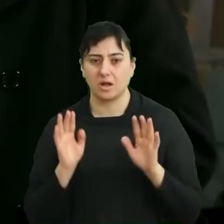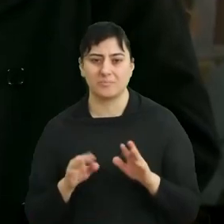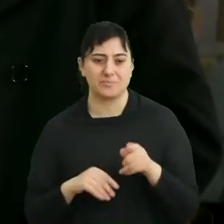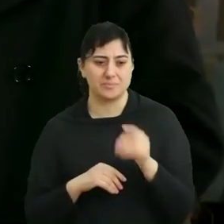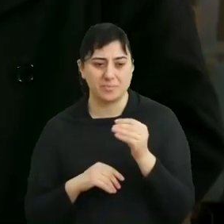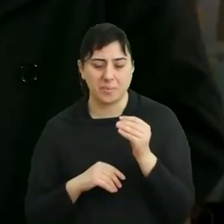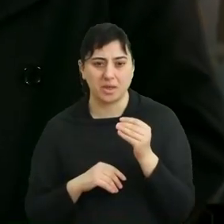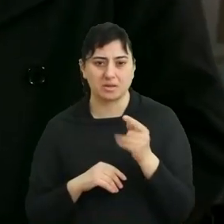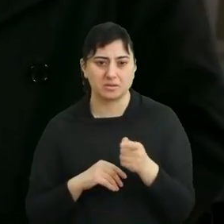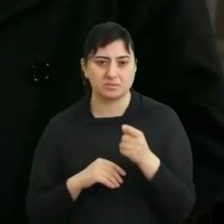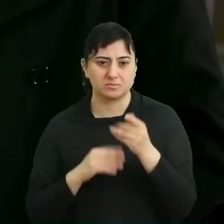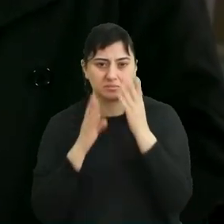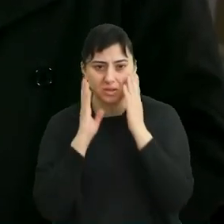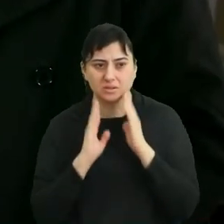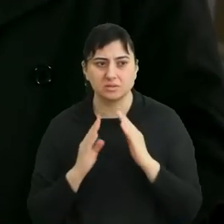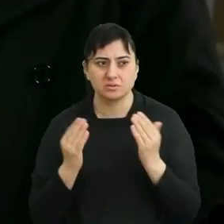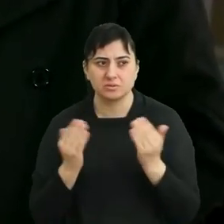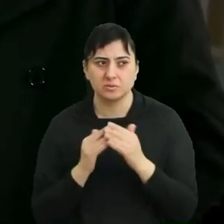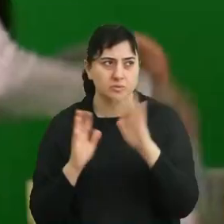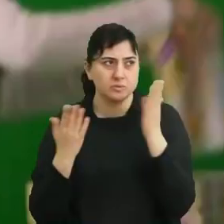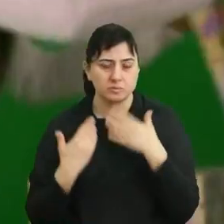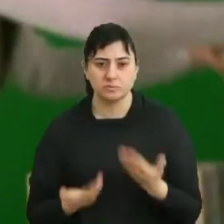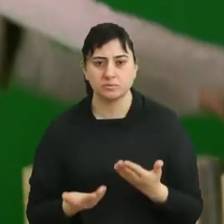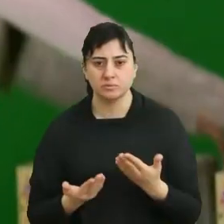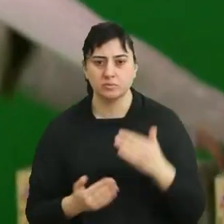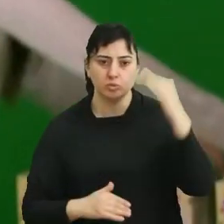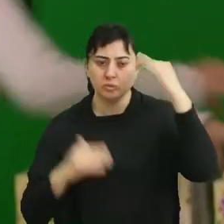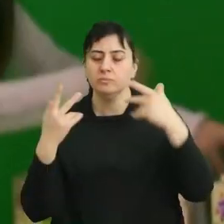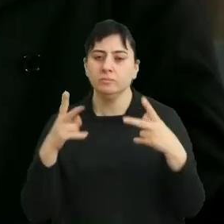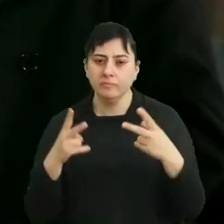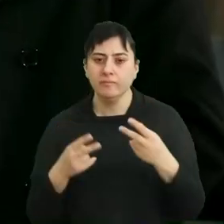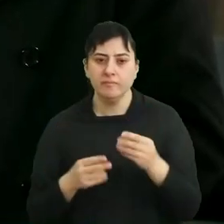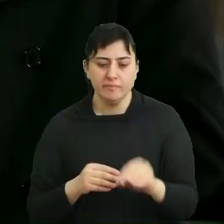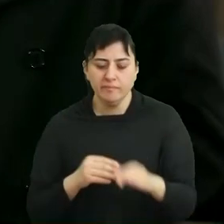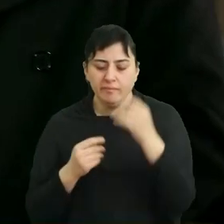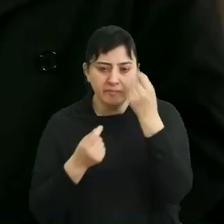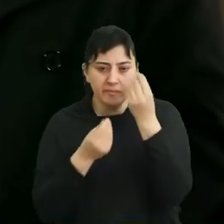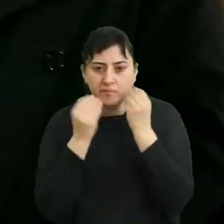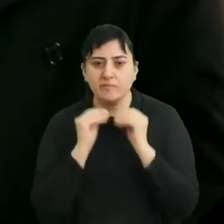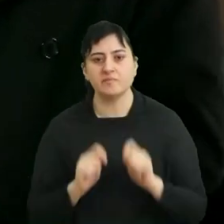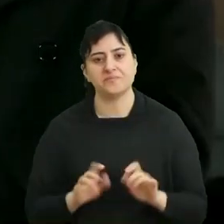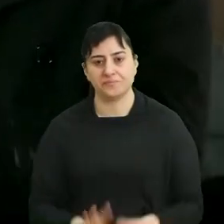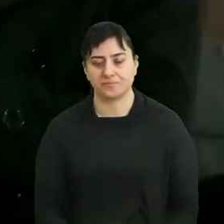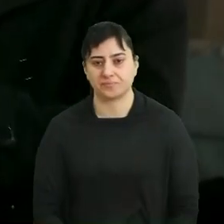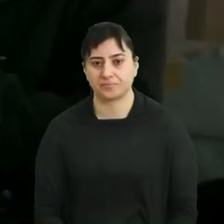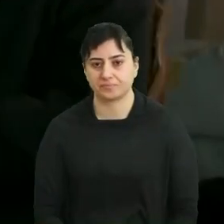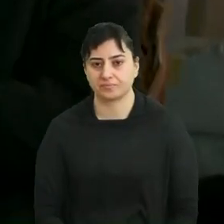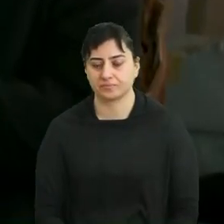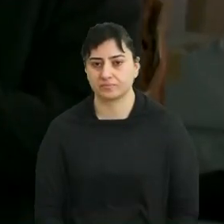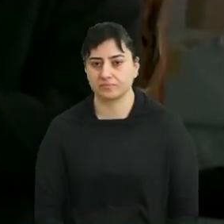bebekler için herhangi üretilen bir makyaj malzemesi yok. Ya büyükler için kullanılan malzemeyi de şimdi çocuğumun cildine kullandıramayacağım, kusura bakma.